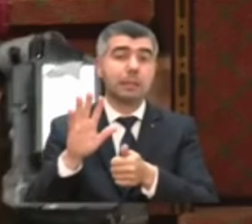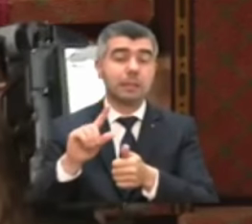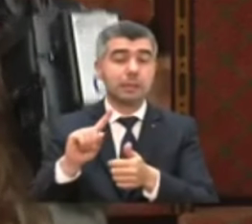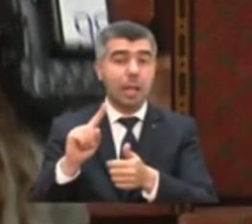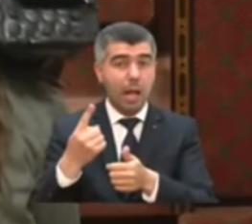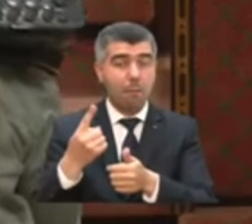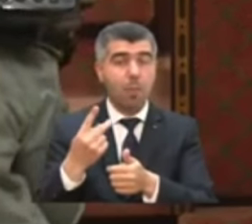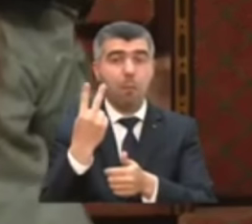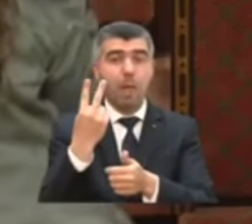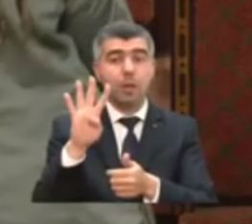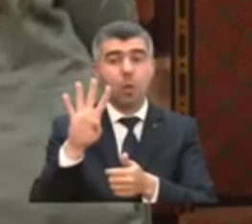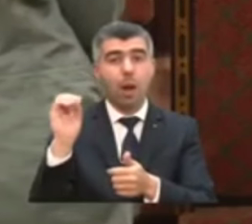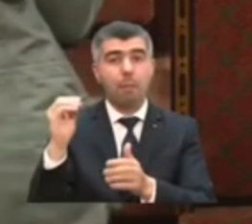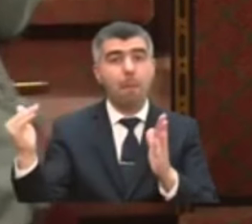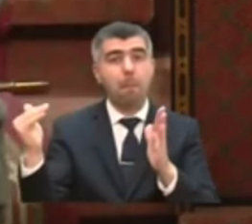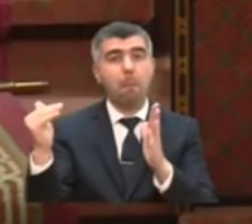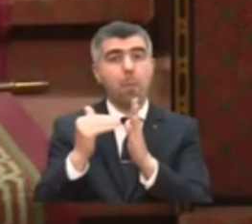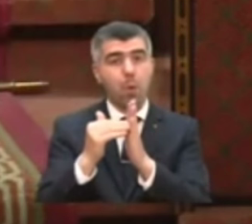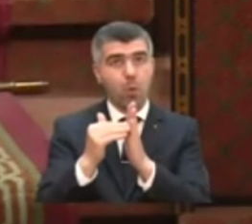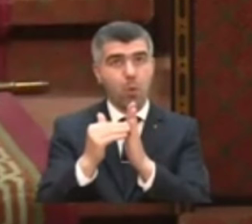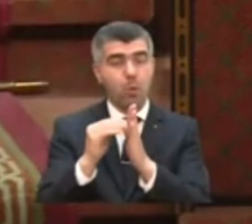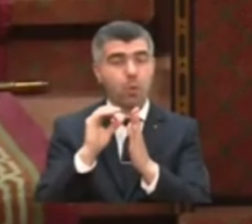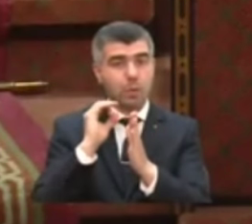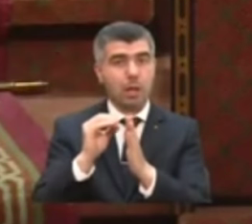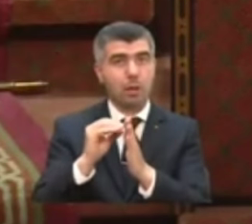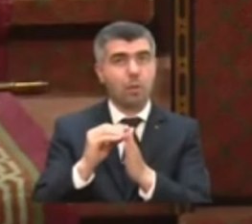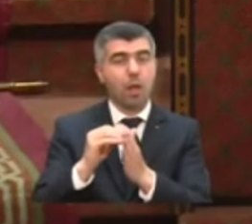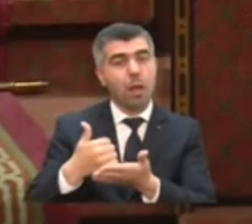و 140 الف و 530